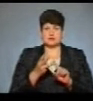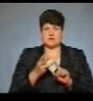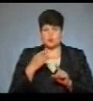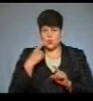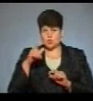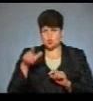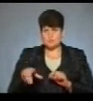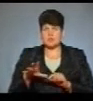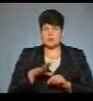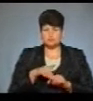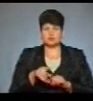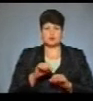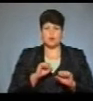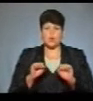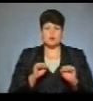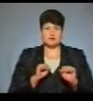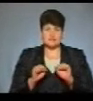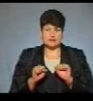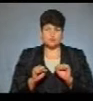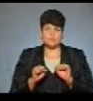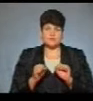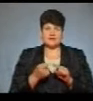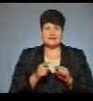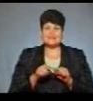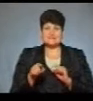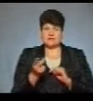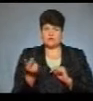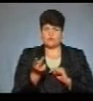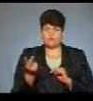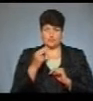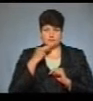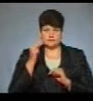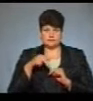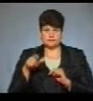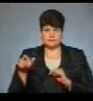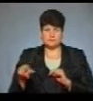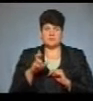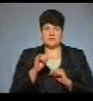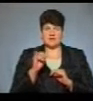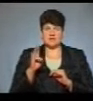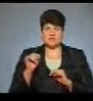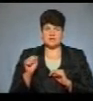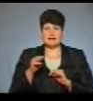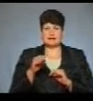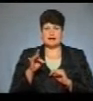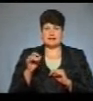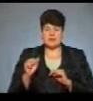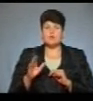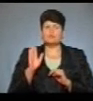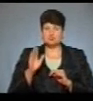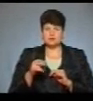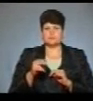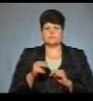котра була координатором цих двох обвинувачених – Біляшевича і Терендека. Будемо наполягати на